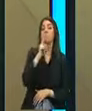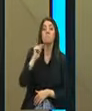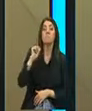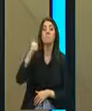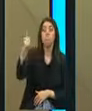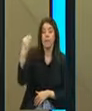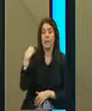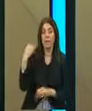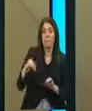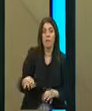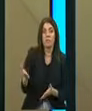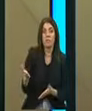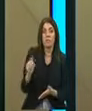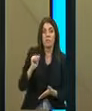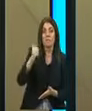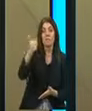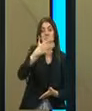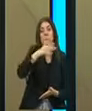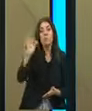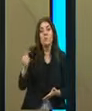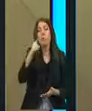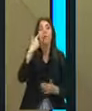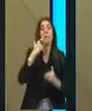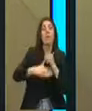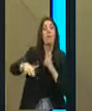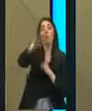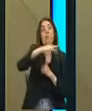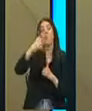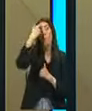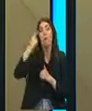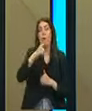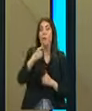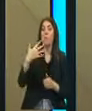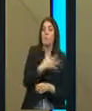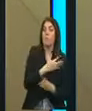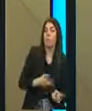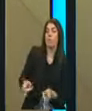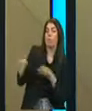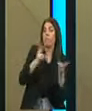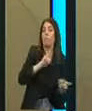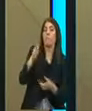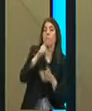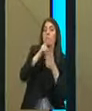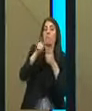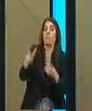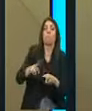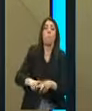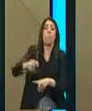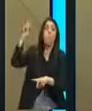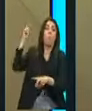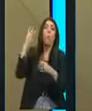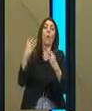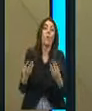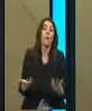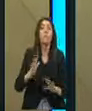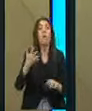henüz bu görülmedi. Yani CHP'de bir söylem değişikliği var. Bazı uçları görünüyor ama oradan daha nereye gidecek? Aynı şekilde AK Parti